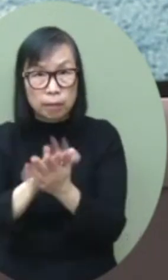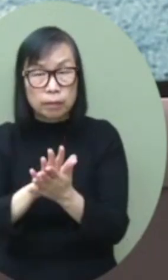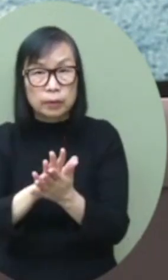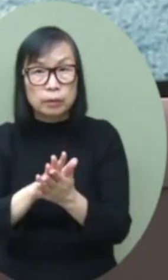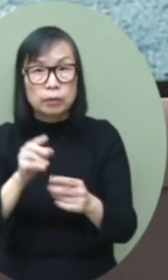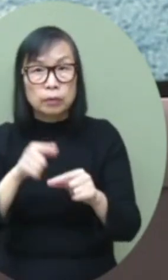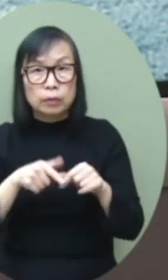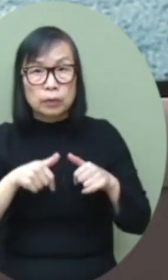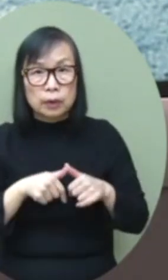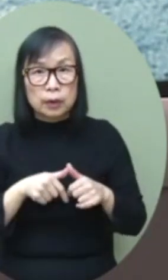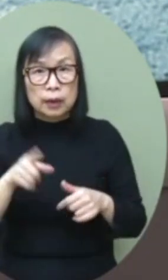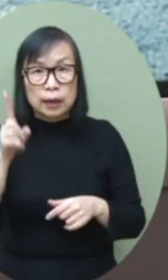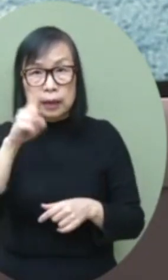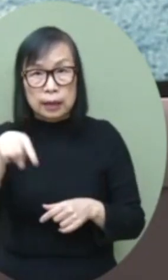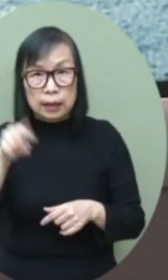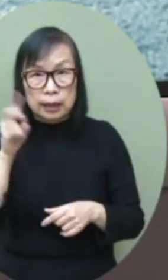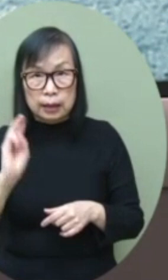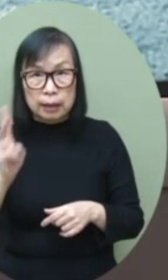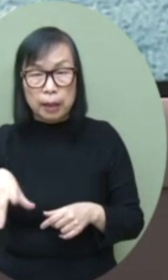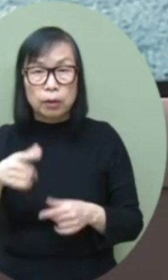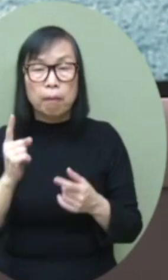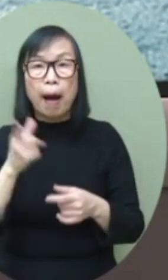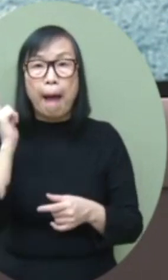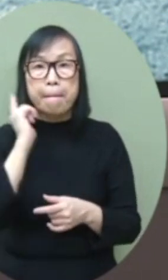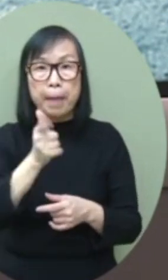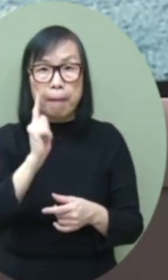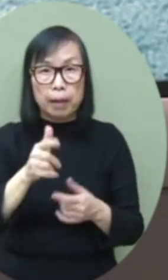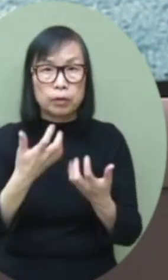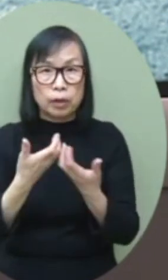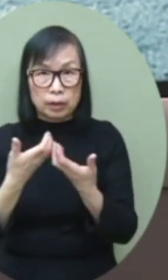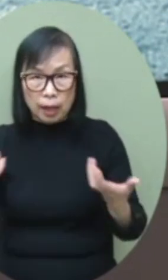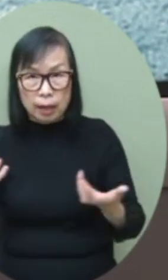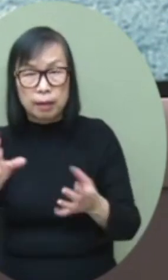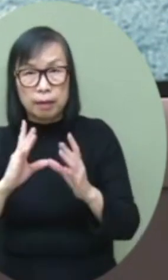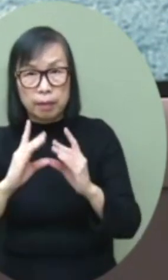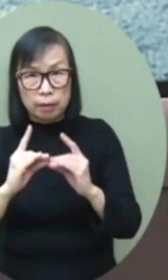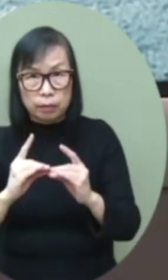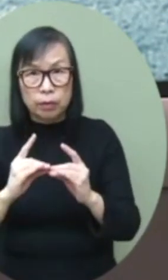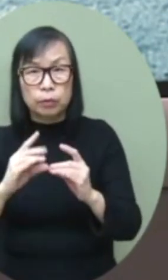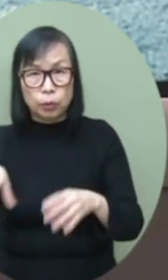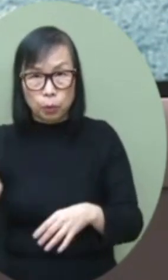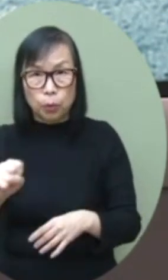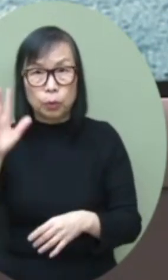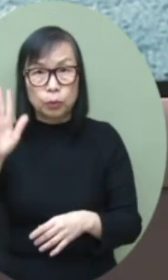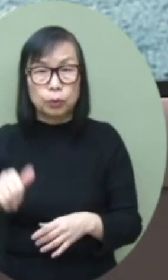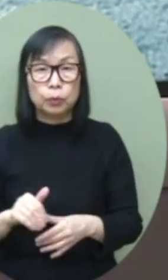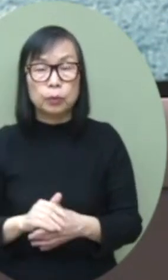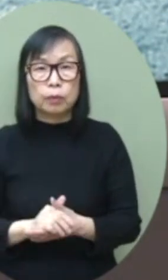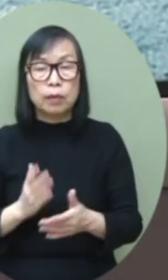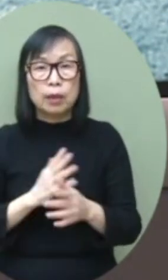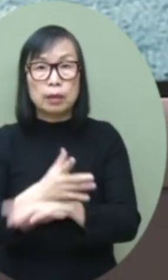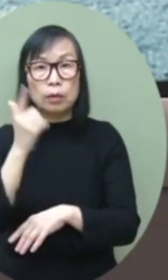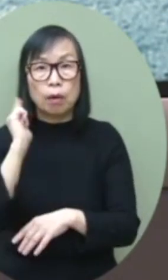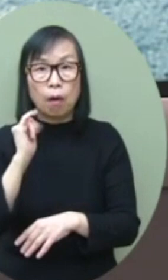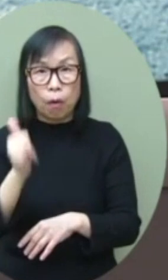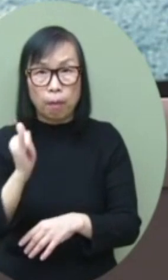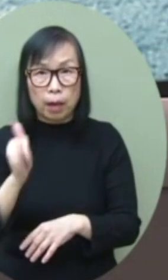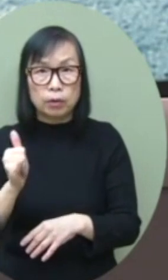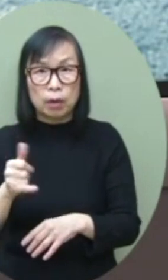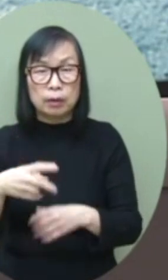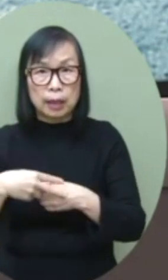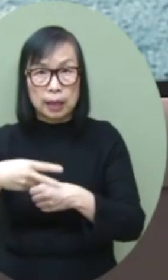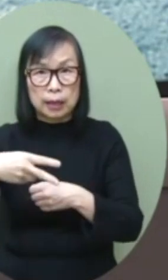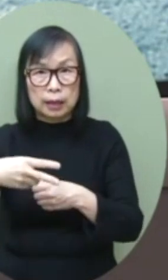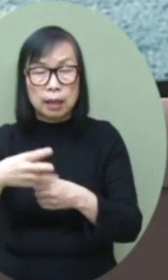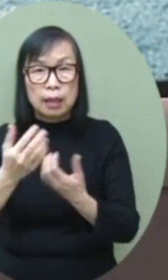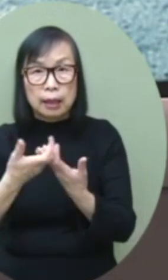心咧分別就有1200同埋800張隔離病床可以使用。另外我們亦有超過600張二線